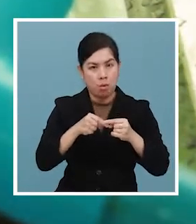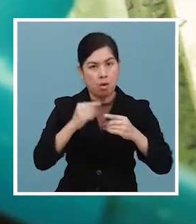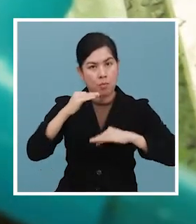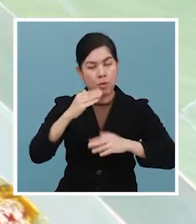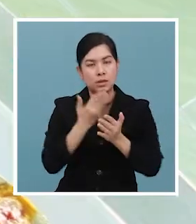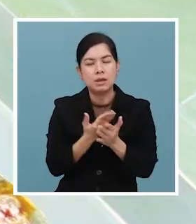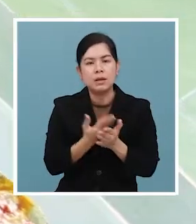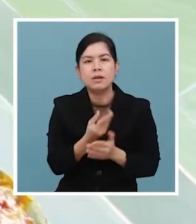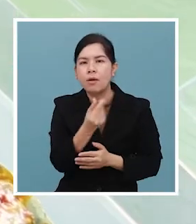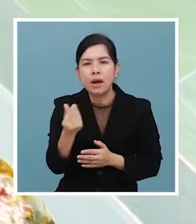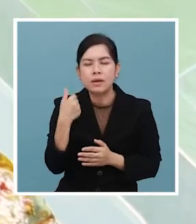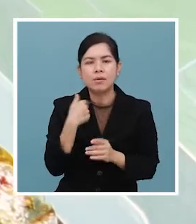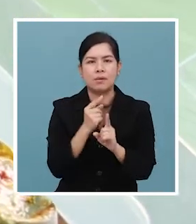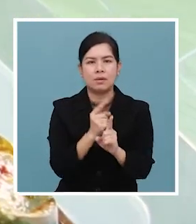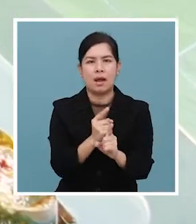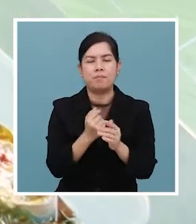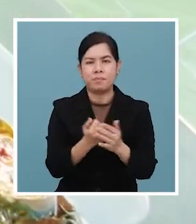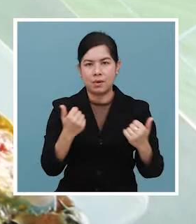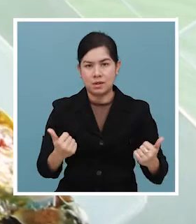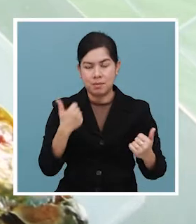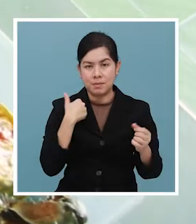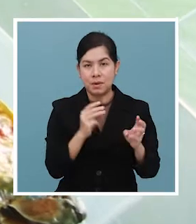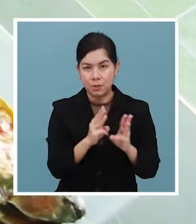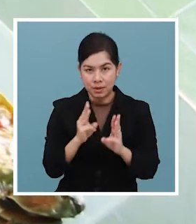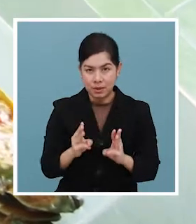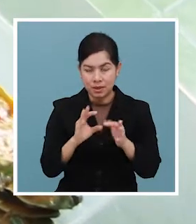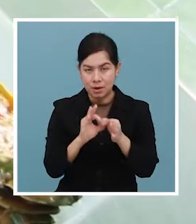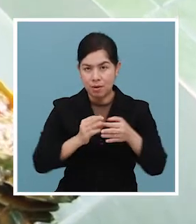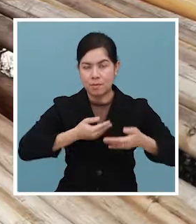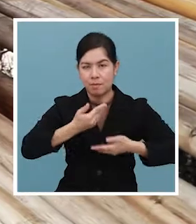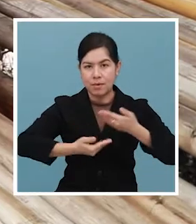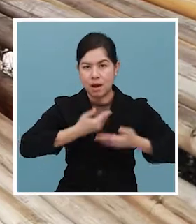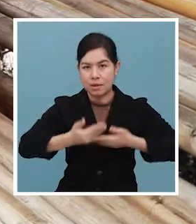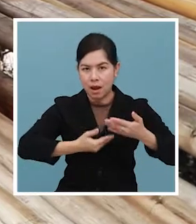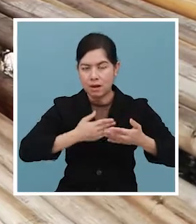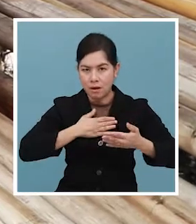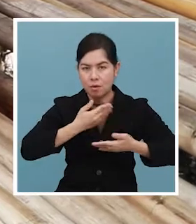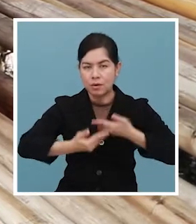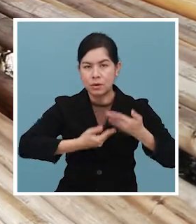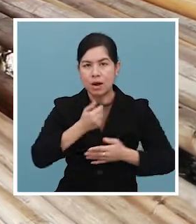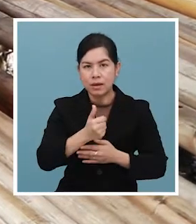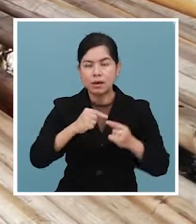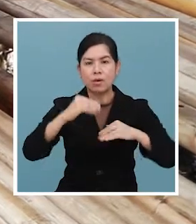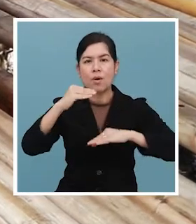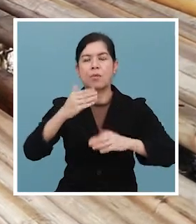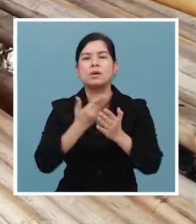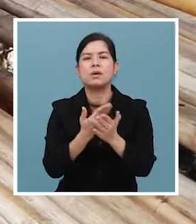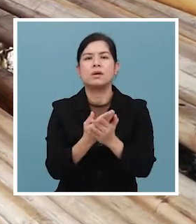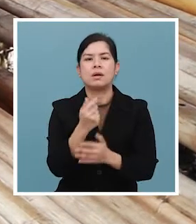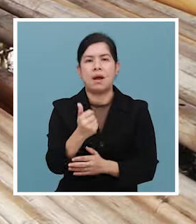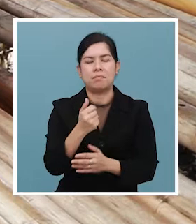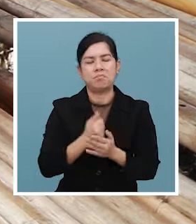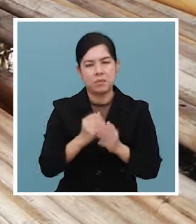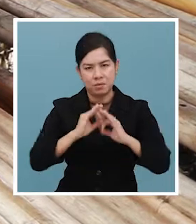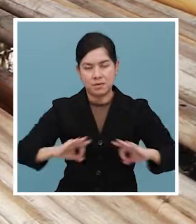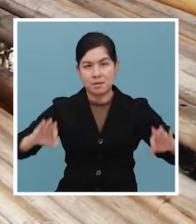ได้โดยที่ไม่มีปัญหาอะไรนะคะตอนนี้คือมันมีหลักการตลาดมานำถ้าให้เราเนี่ยสามารถจะขายได้แล้วตั้งราคาเอง